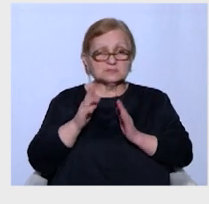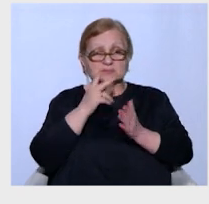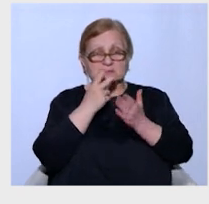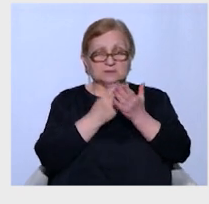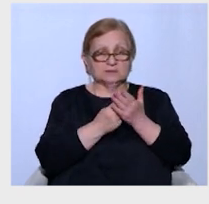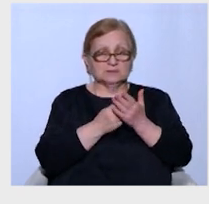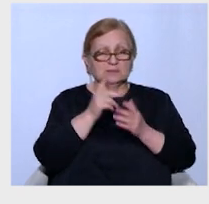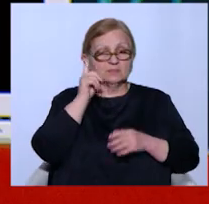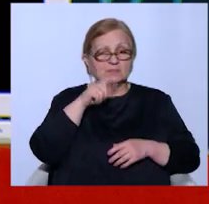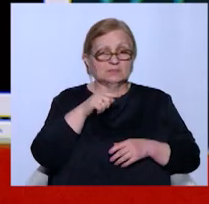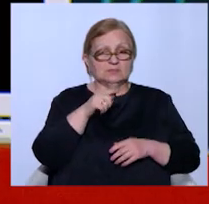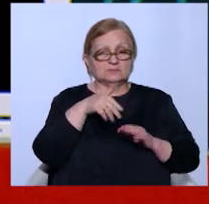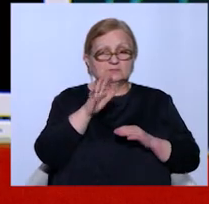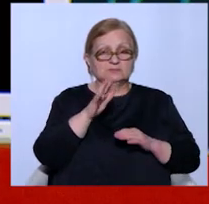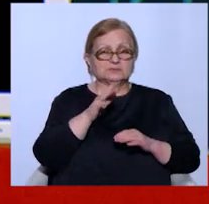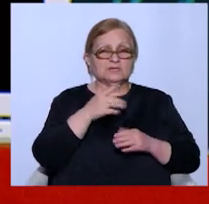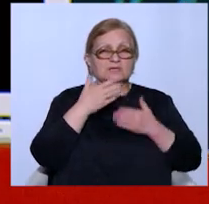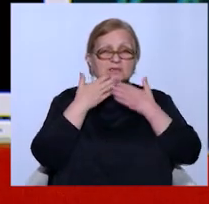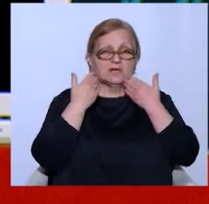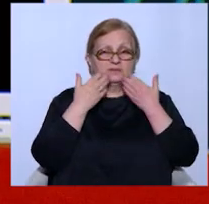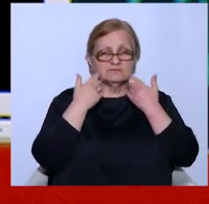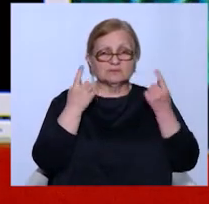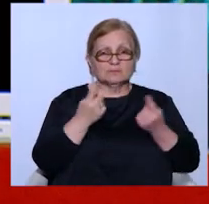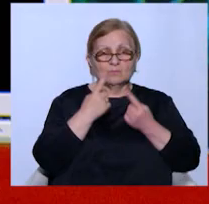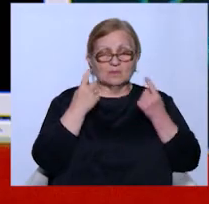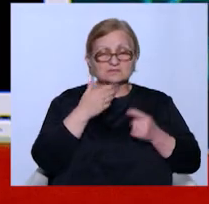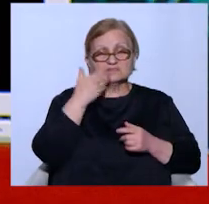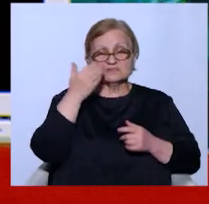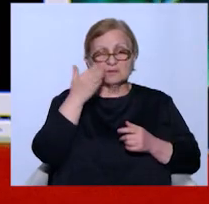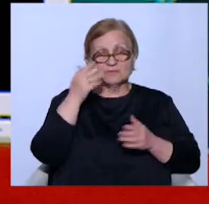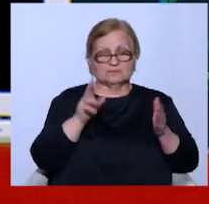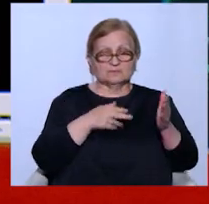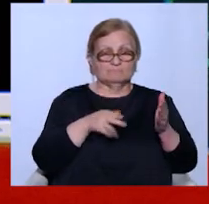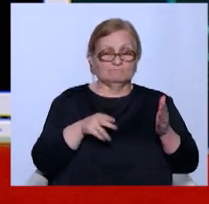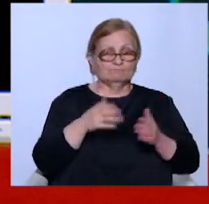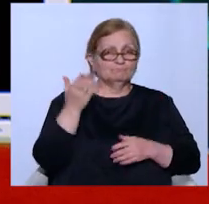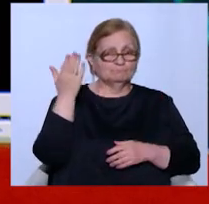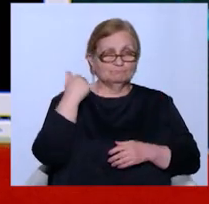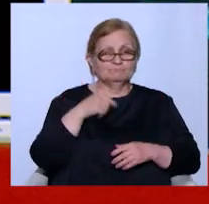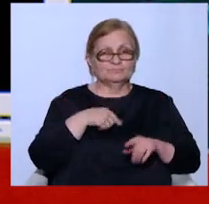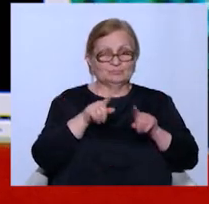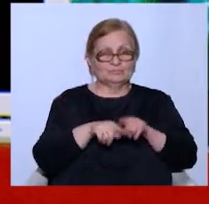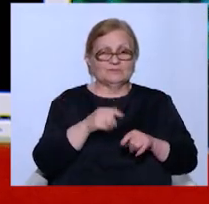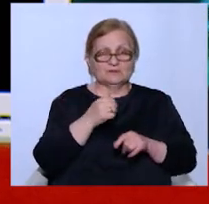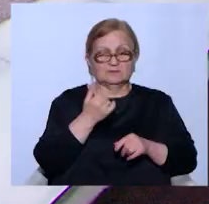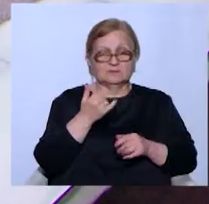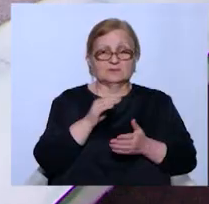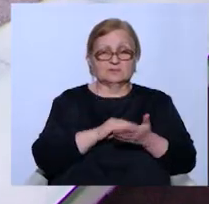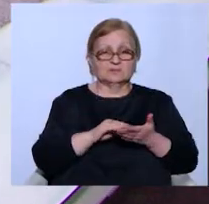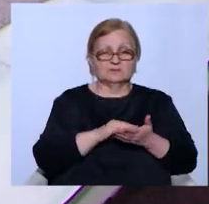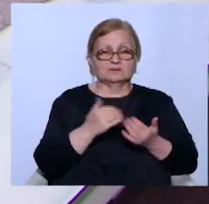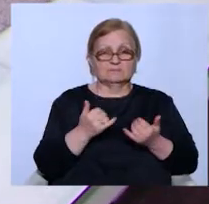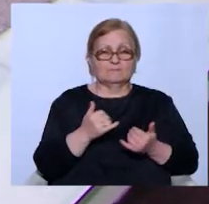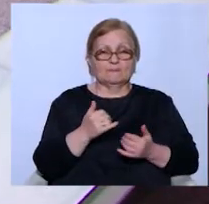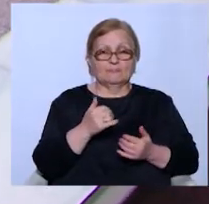დავინახეთ, რომელიც უკვე ვიცით, შეიძლება ძალიან მარტივად ზეპირად გამოვიანგარიშოთ. მსგავსი წინა გაკვეთილზე უკვე გავიარეთ და კიდევ გავივლით